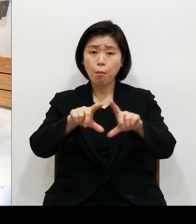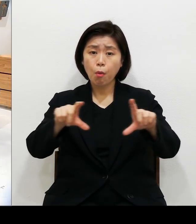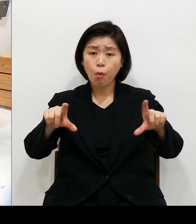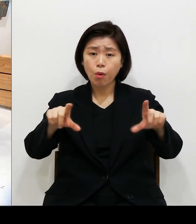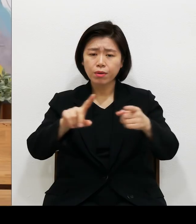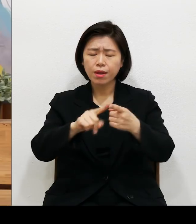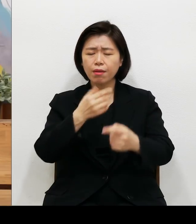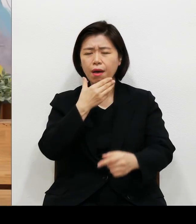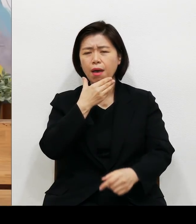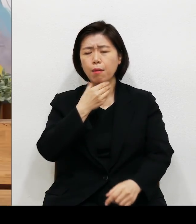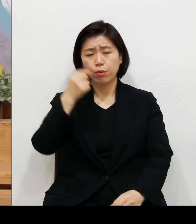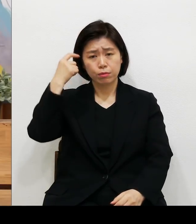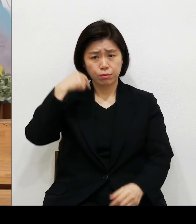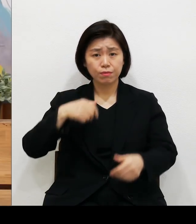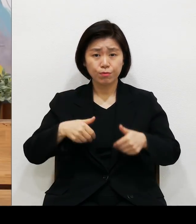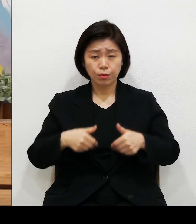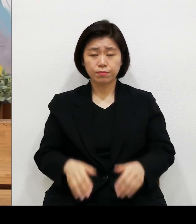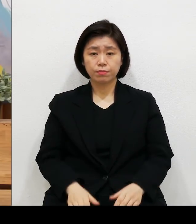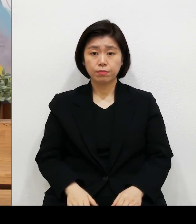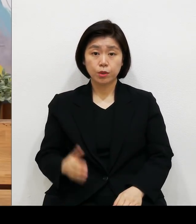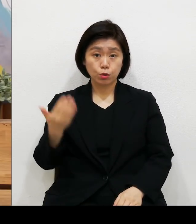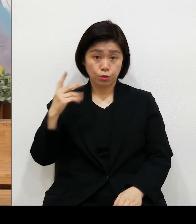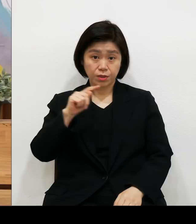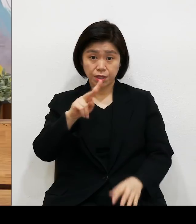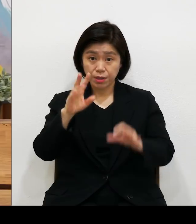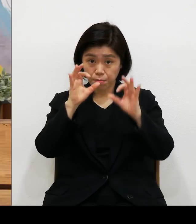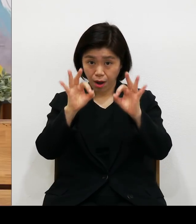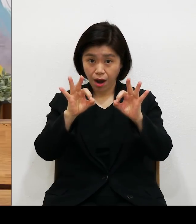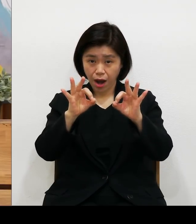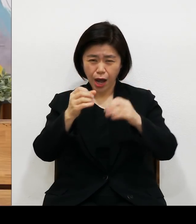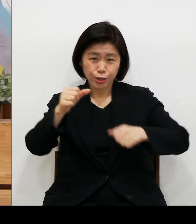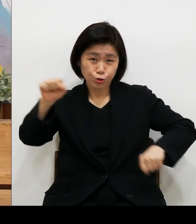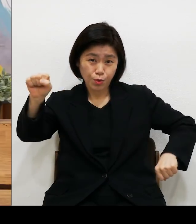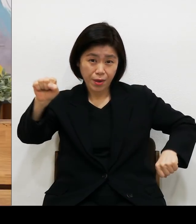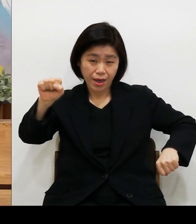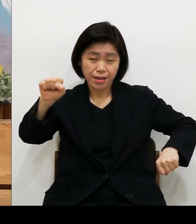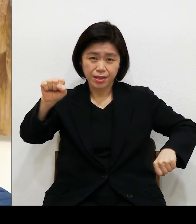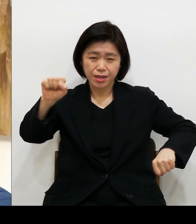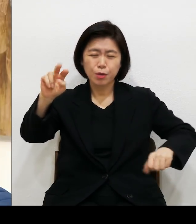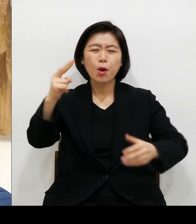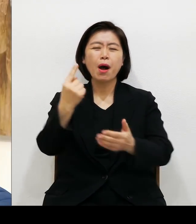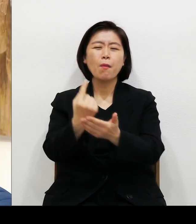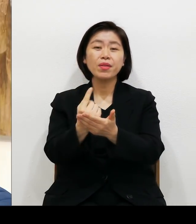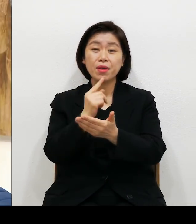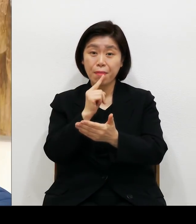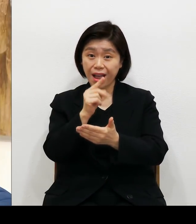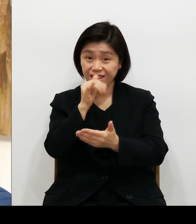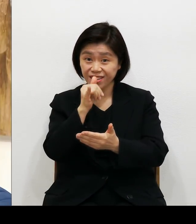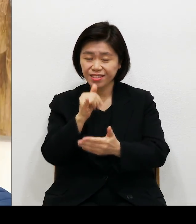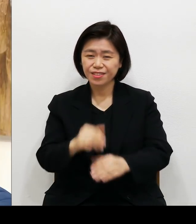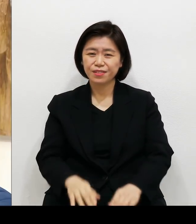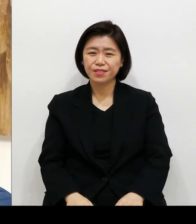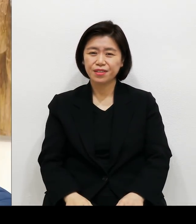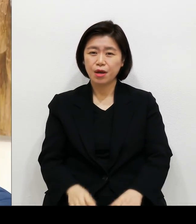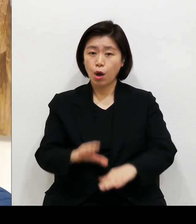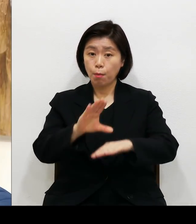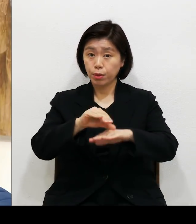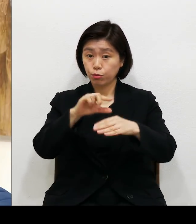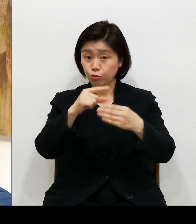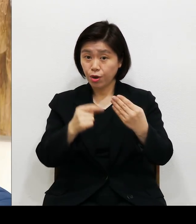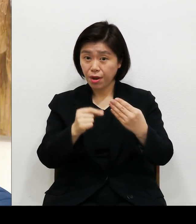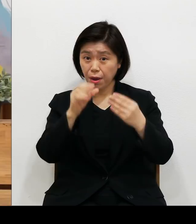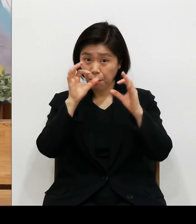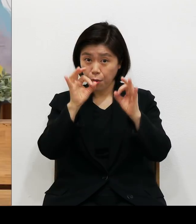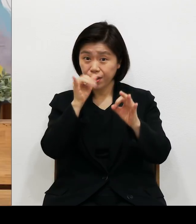몰라요. 저는 그 요즘 뭐 슈퍼맨이 돌아왔다는 프로그램도 있지만 세상에서 아빠들을 슈퍼맨이라 그래요. 어떠한